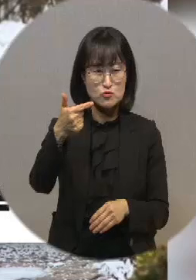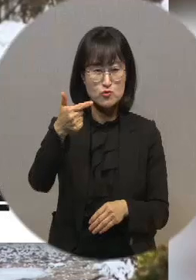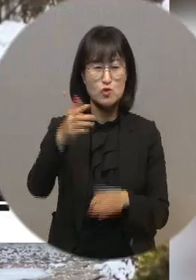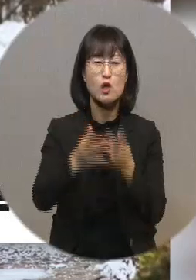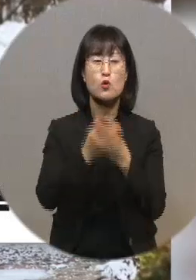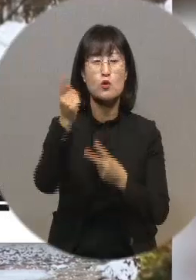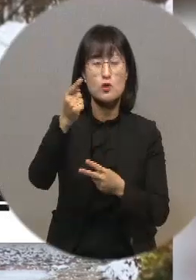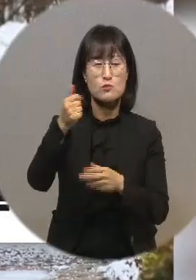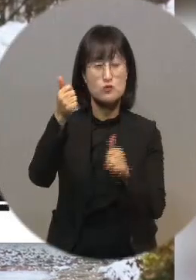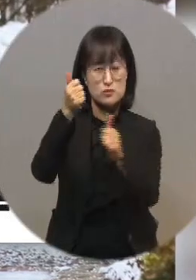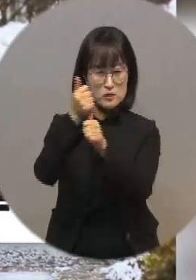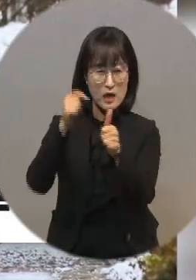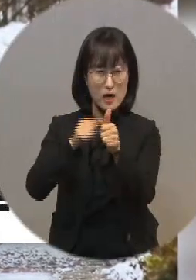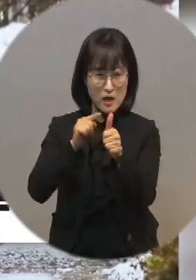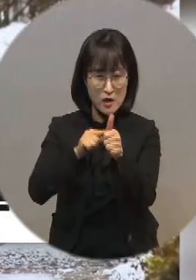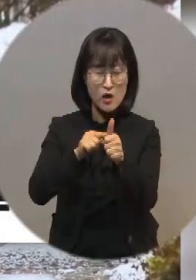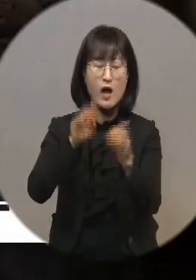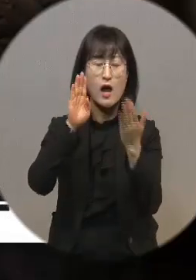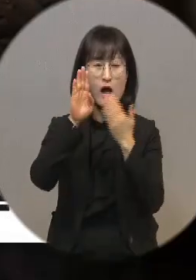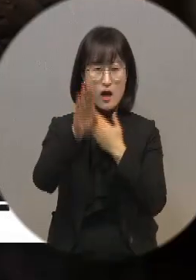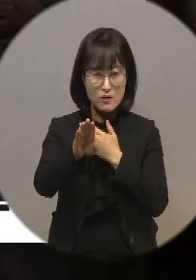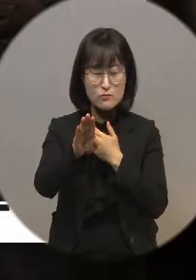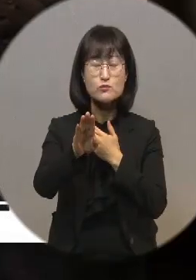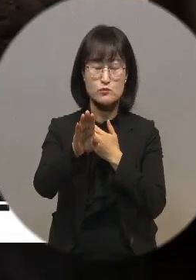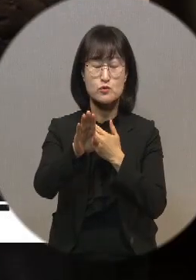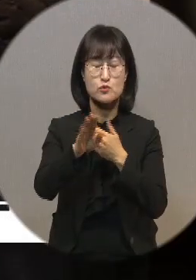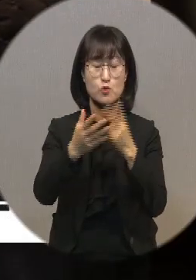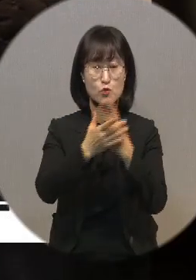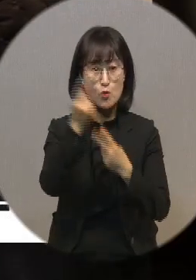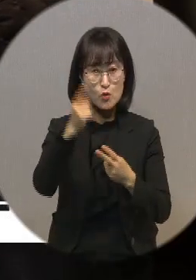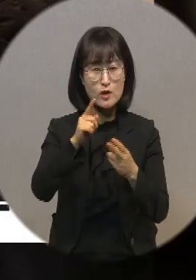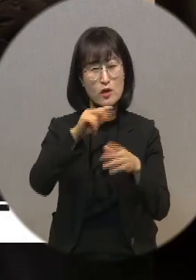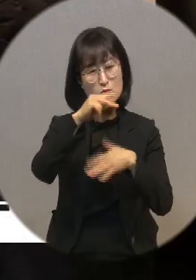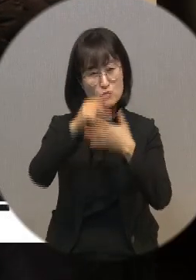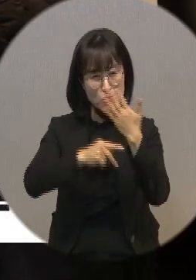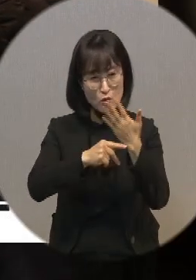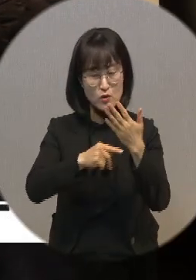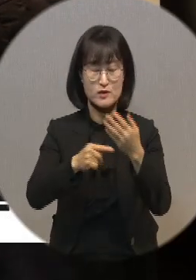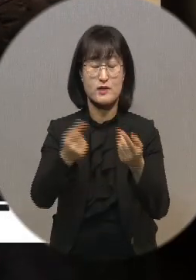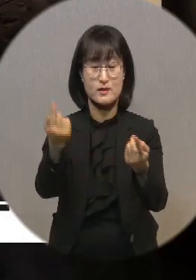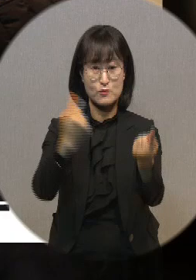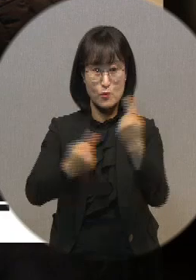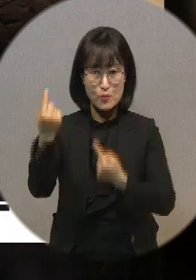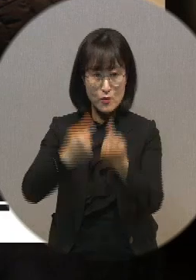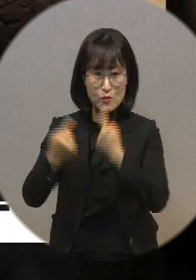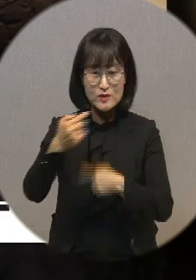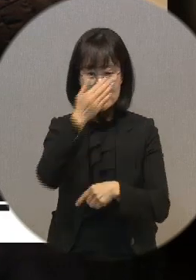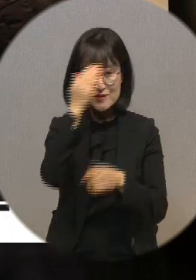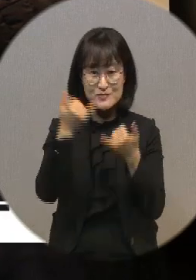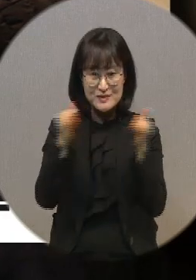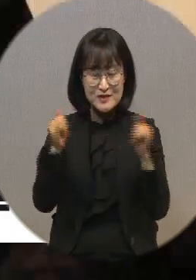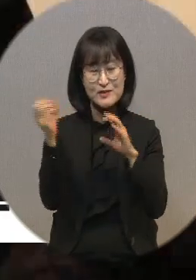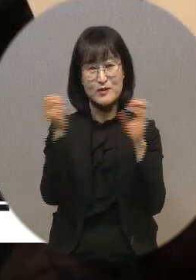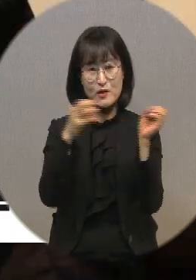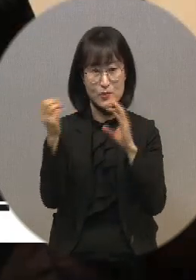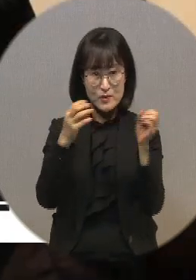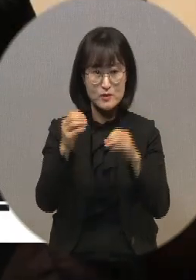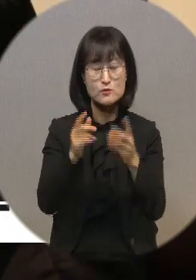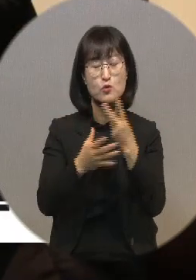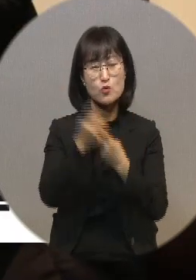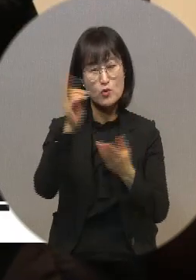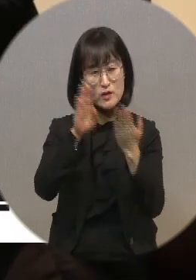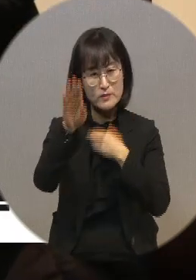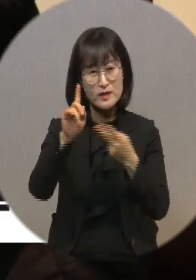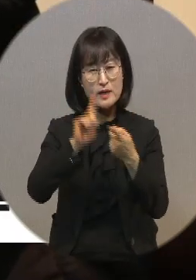통일부 차관은 한반도 통일미래센터의 프로그램에 참여한 기독교 청년 리더들과 통일 토크 시간을 갖고 통일 미래에